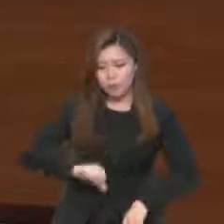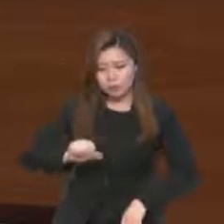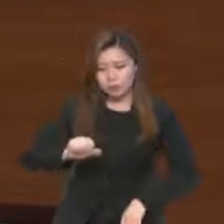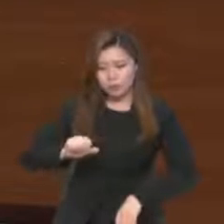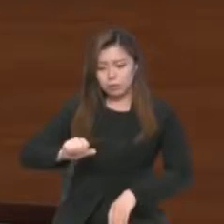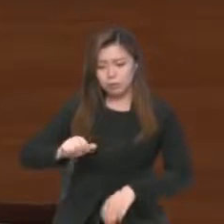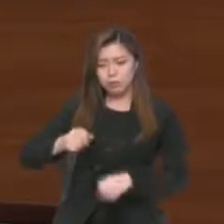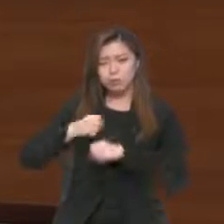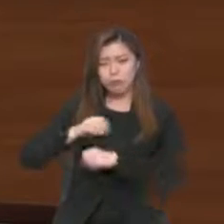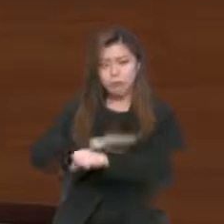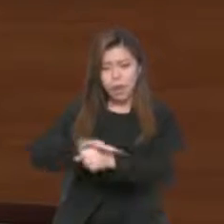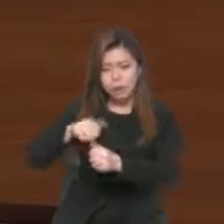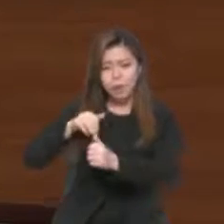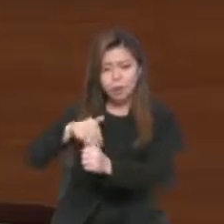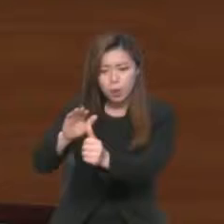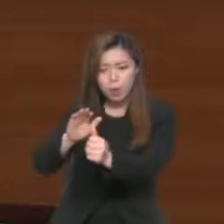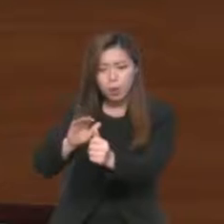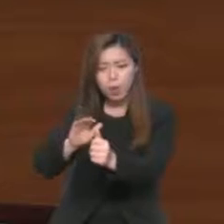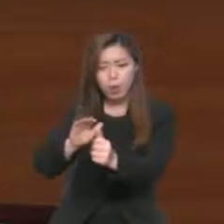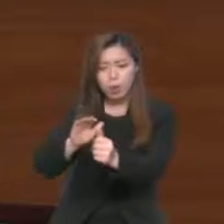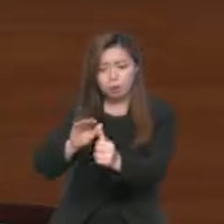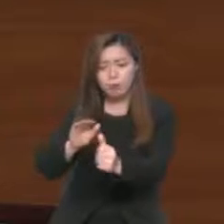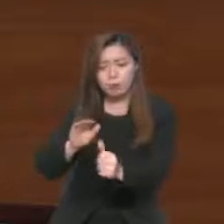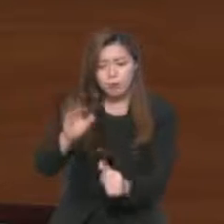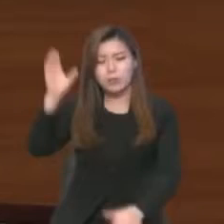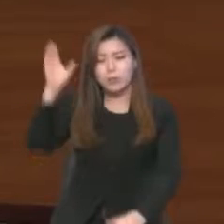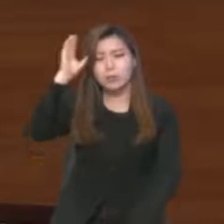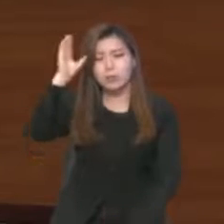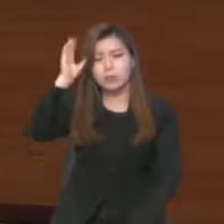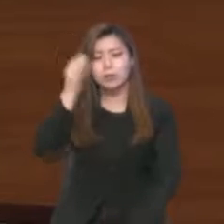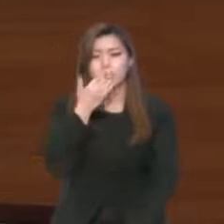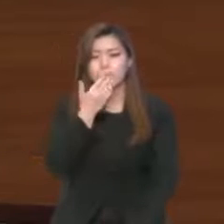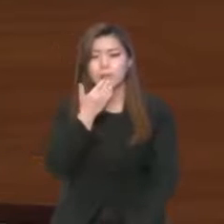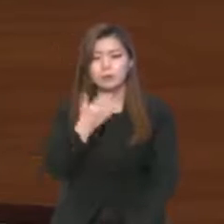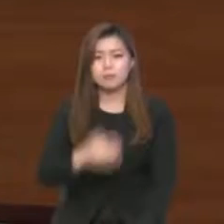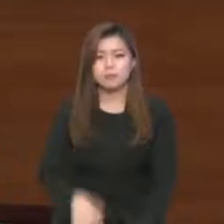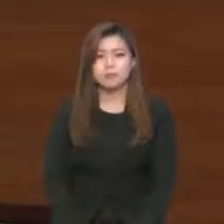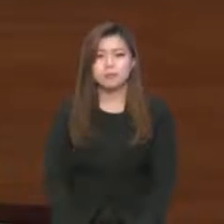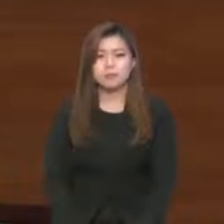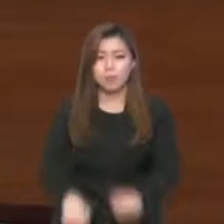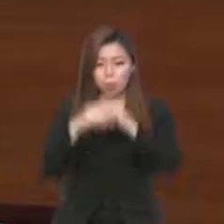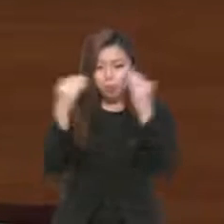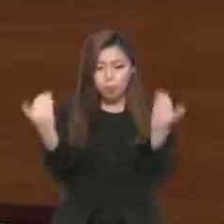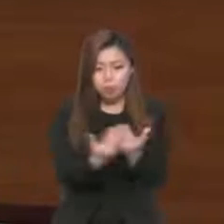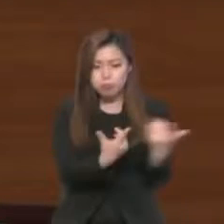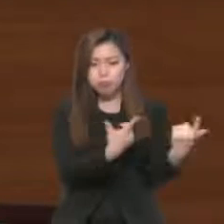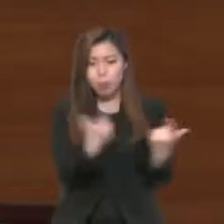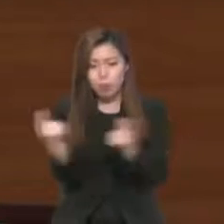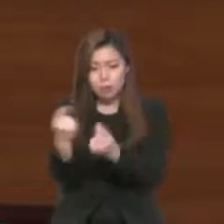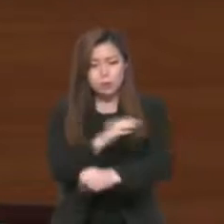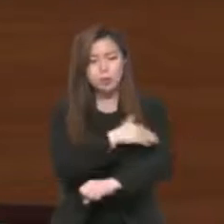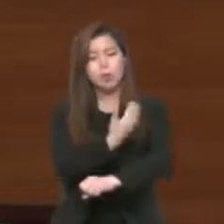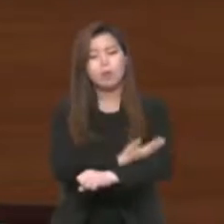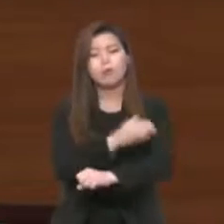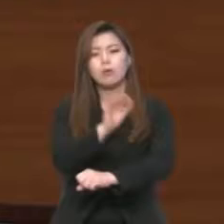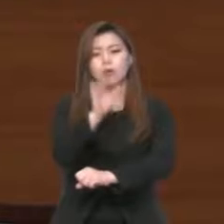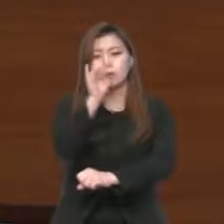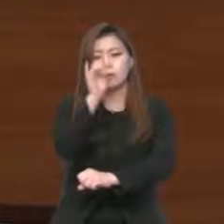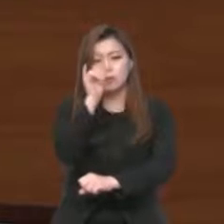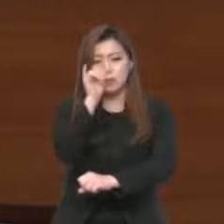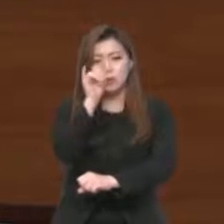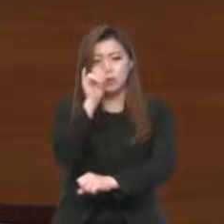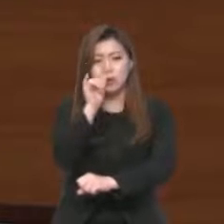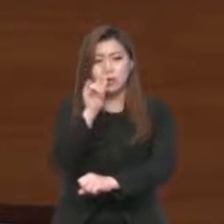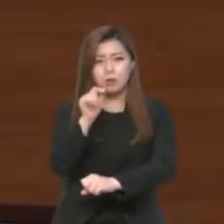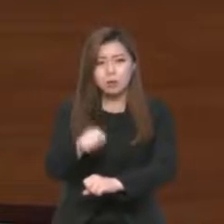통해서 경험을 했으니까요. 그리고 모든 엄마들이나 또는 병사들도 그런 권리가 있고 그걸 잘 지켜주는 것이 또